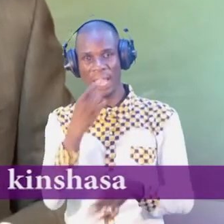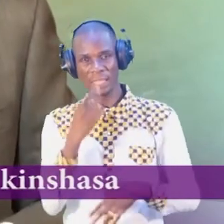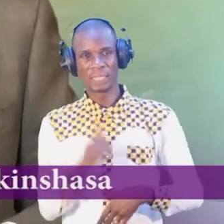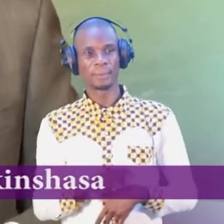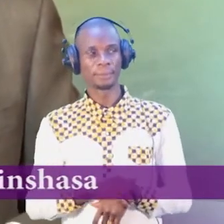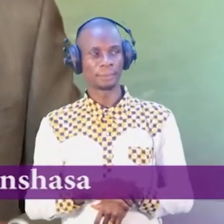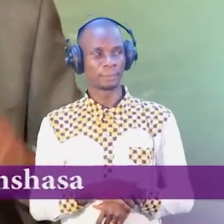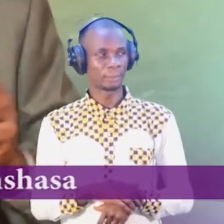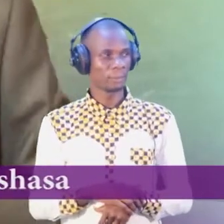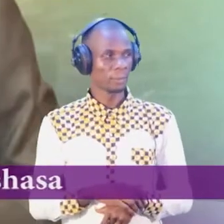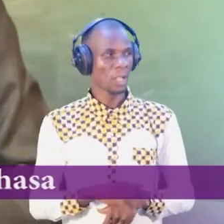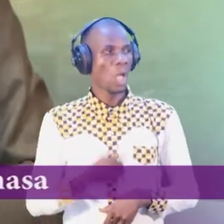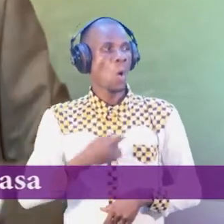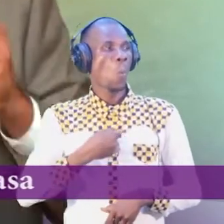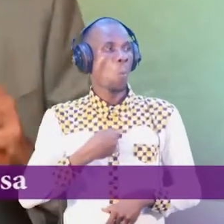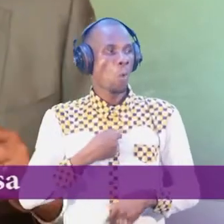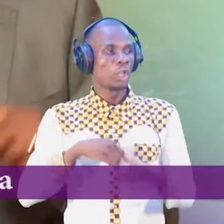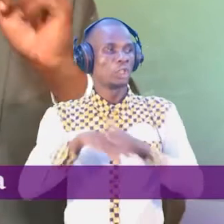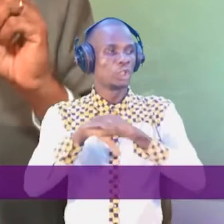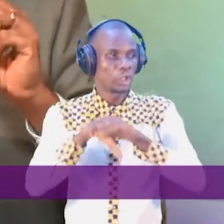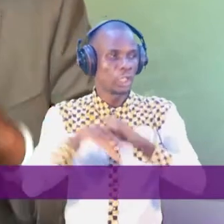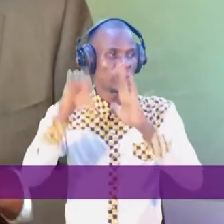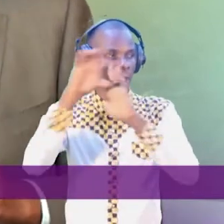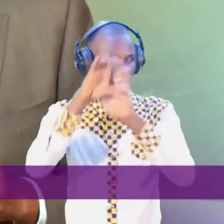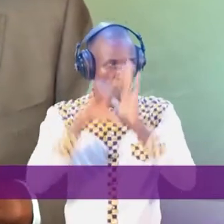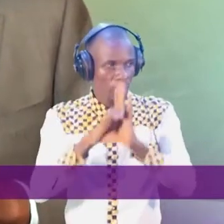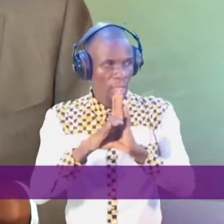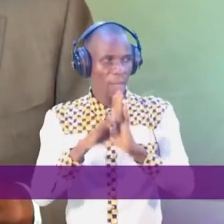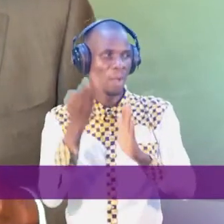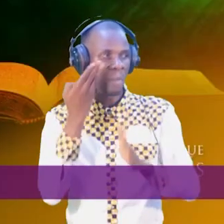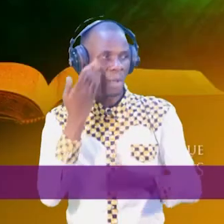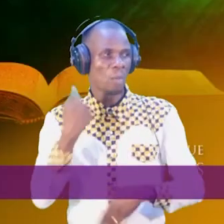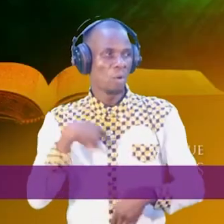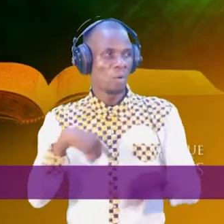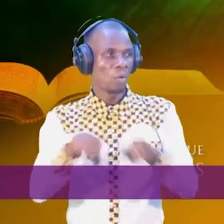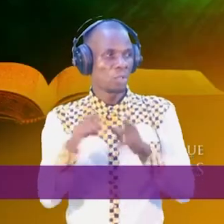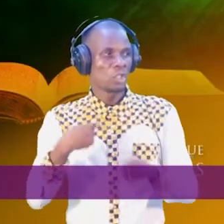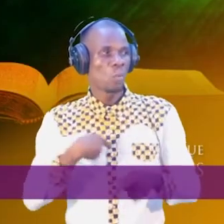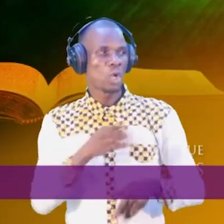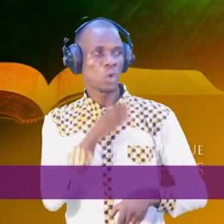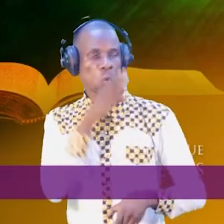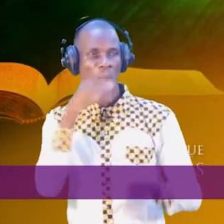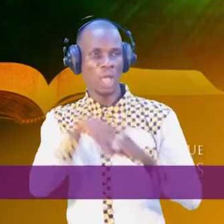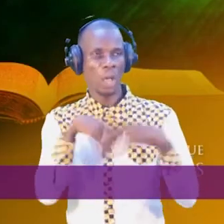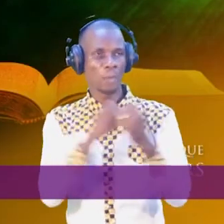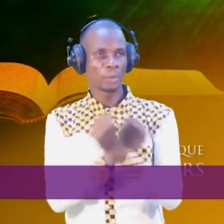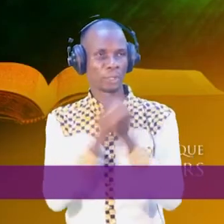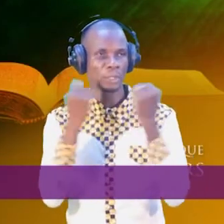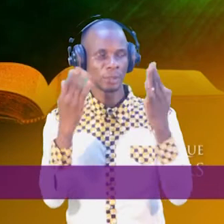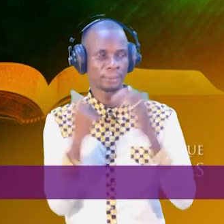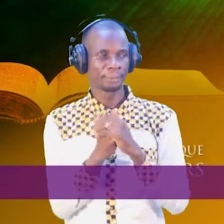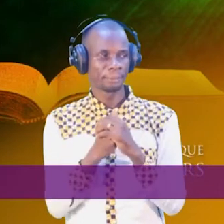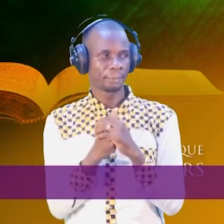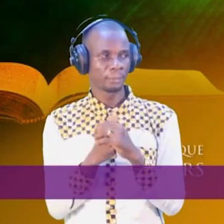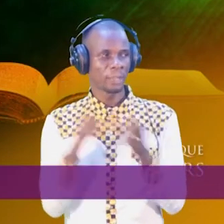kosala soki tolingi tolanda ye. Yesu alobaki boye na Yohane mokapa zomi na mitano eteni ya zomi abiete ngai na